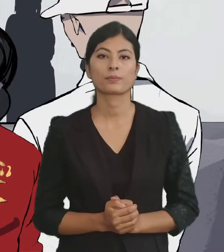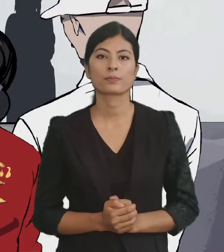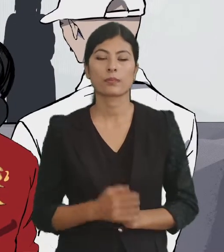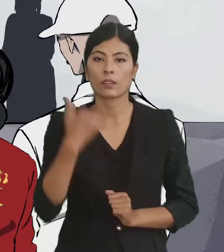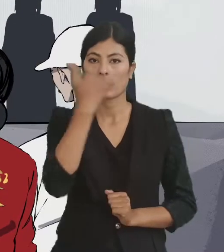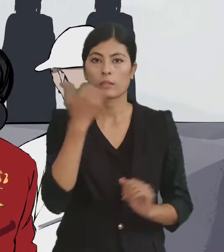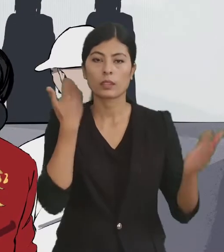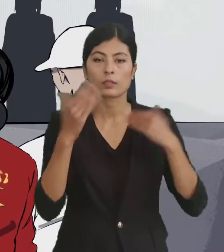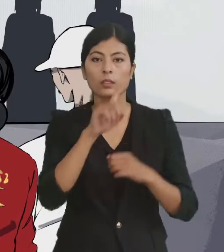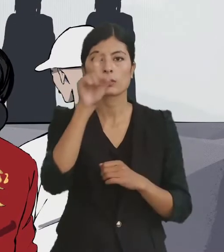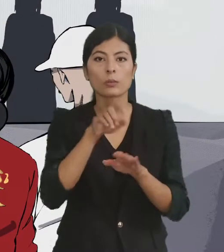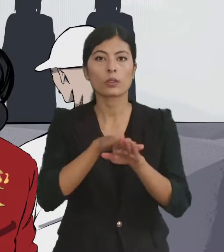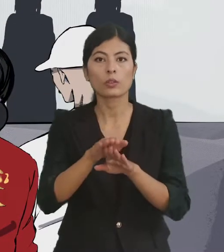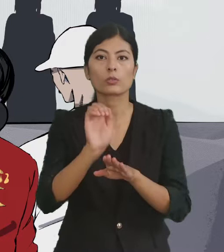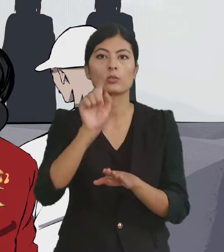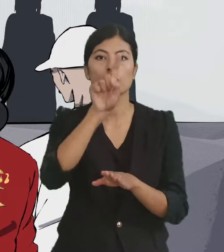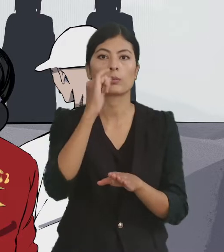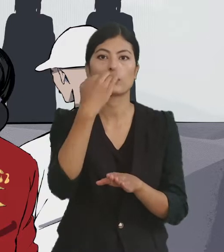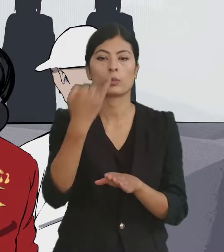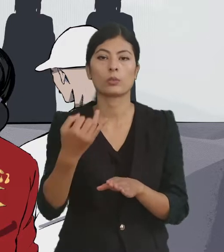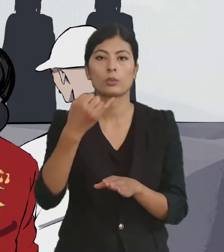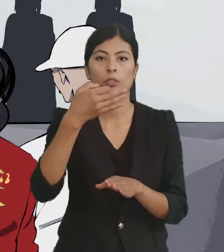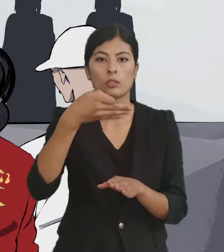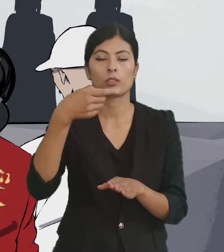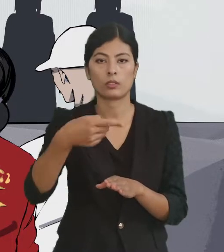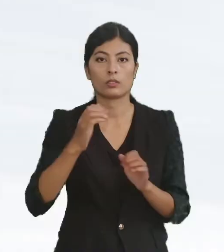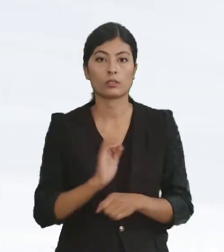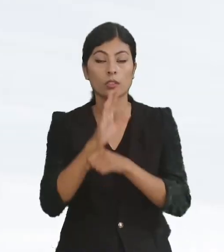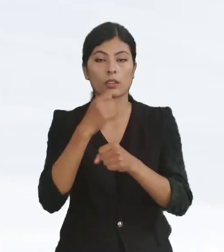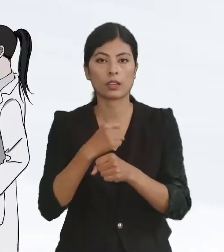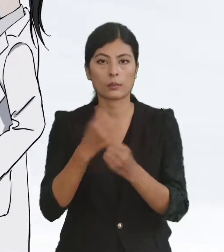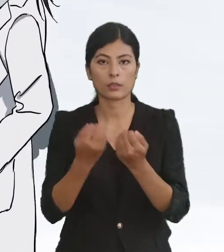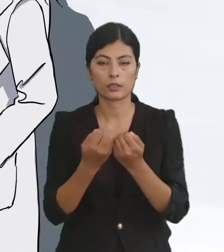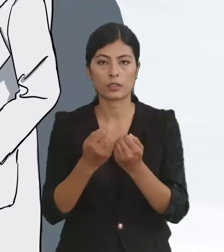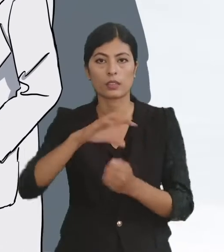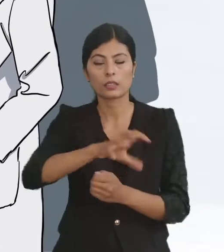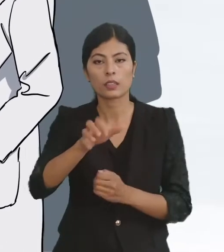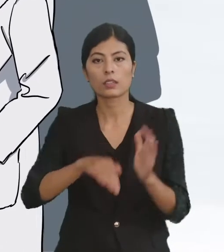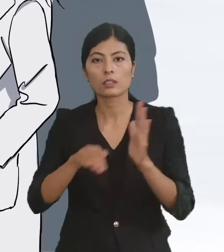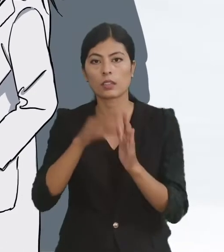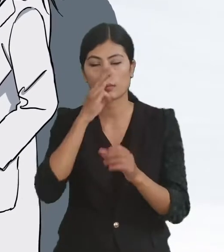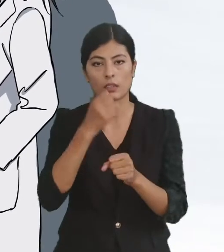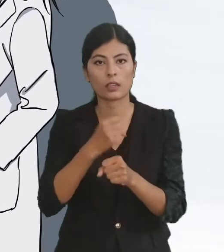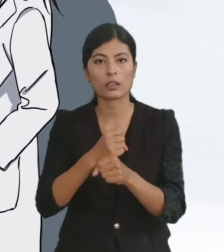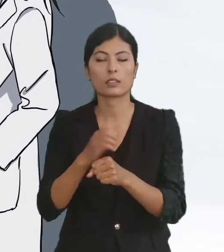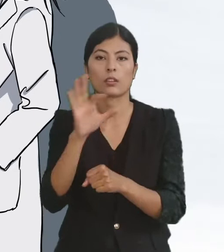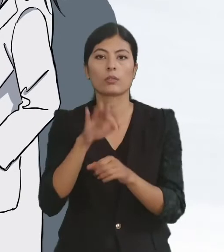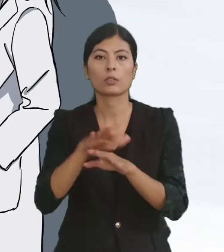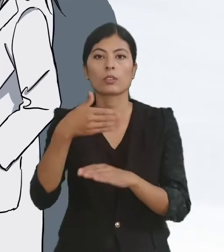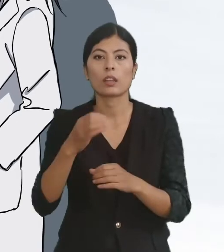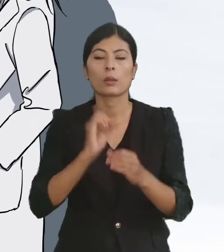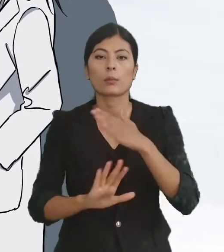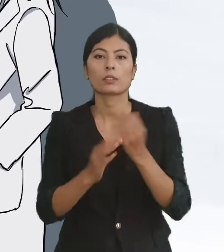लैङ्गिक हिंसाका सवालहरूको सम्बोधनका निम्ति सक्रिय रूपमा कार्य गर्ने, स्थानीय स्तरमा कार्यरत निकायहरूकन परिचालन